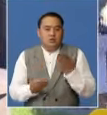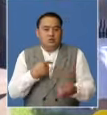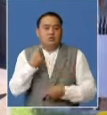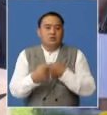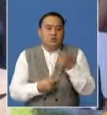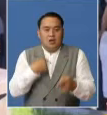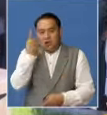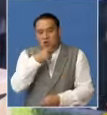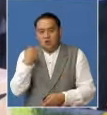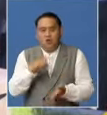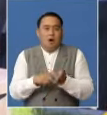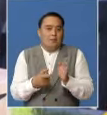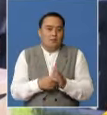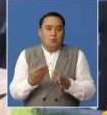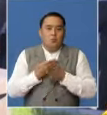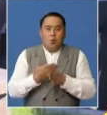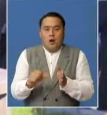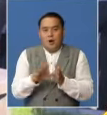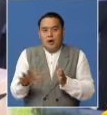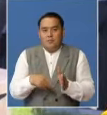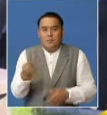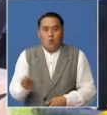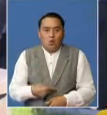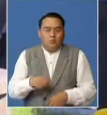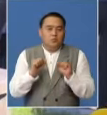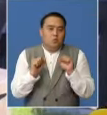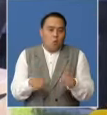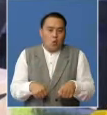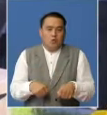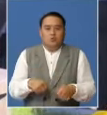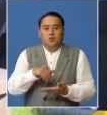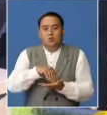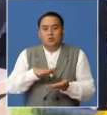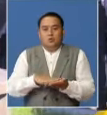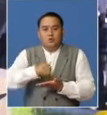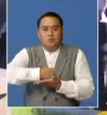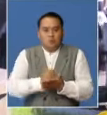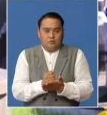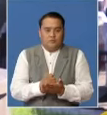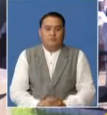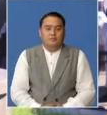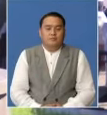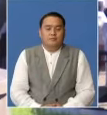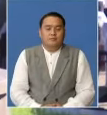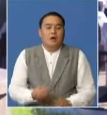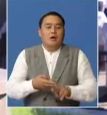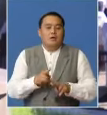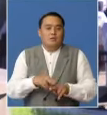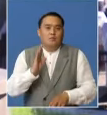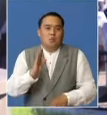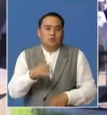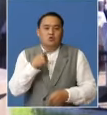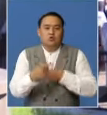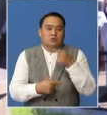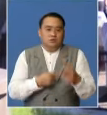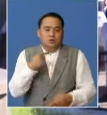через личный кабинет с помощью электронной цифровой подписи, также вы можете его прикрепить, ваш сотовый телефон. Тогда это получается, что вы